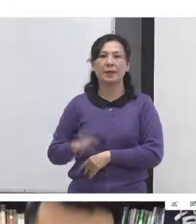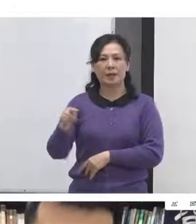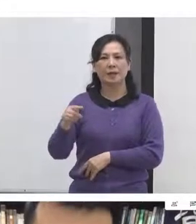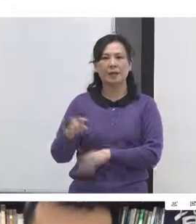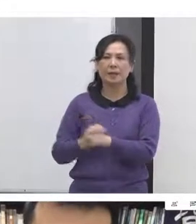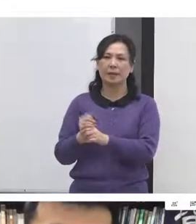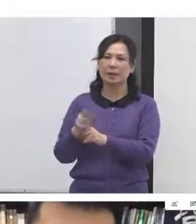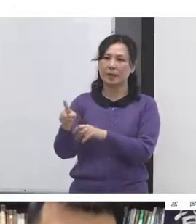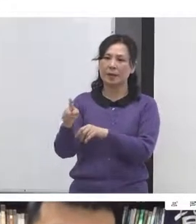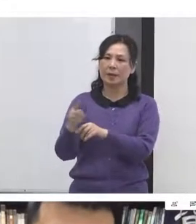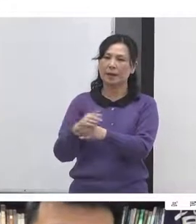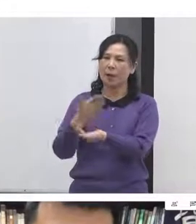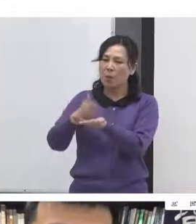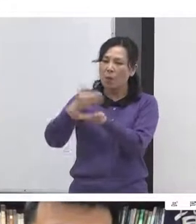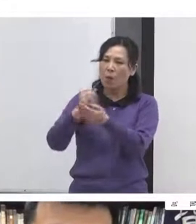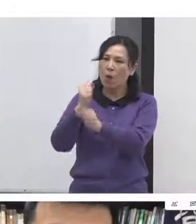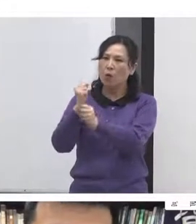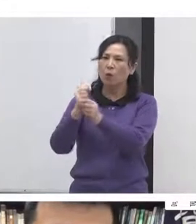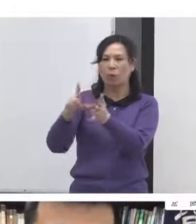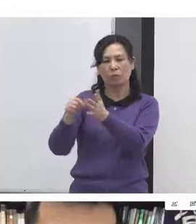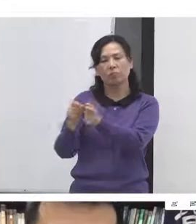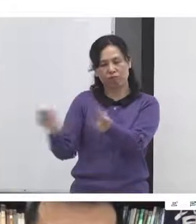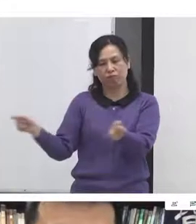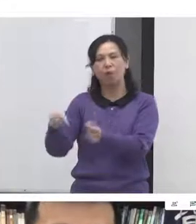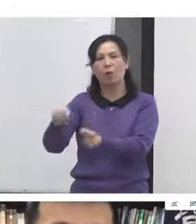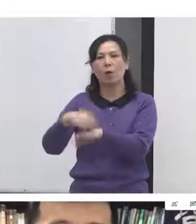的确会久一点了，